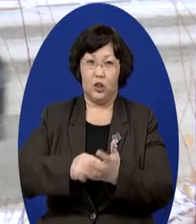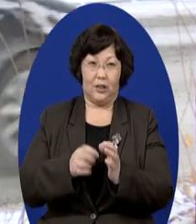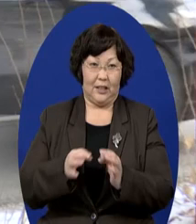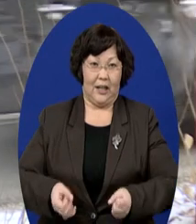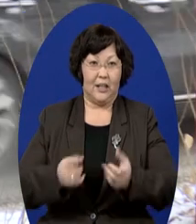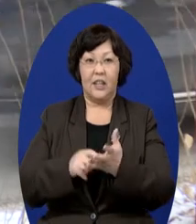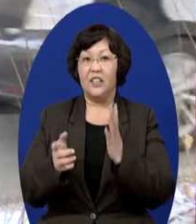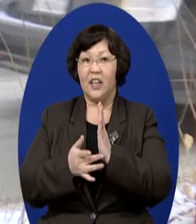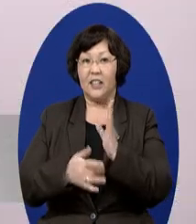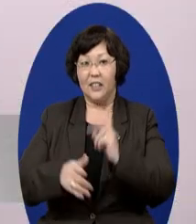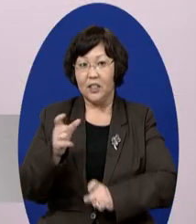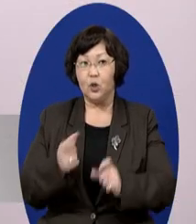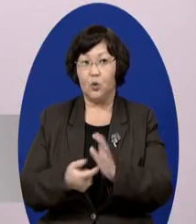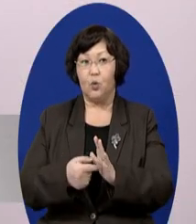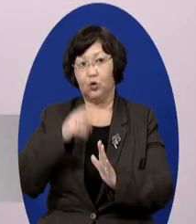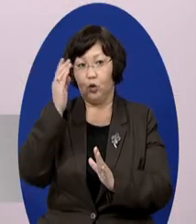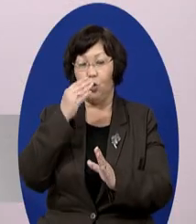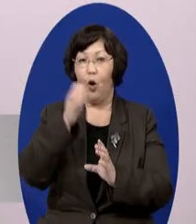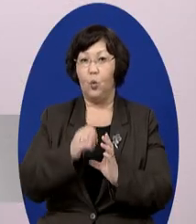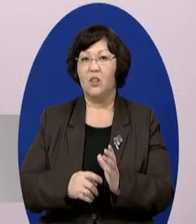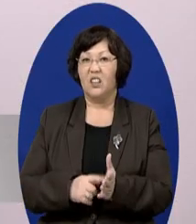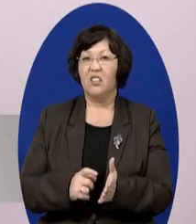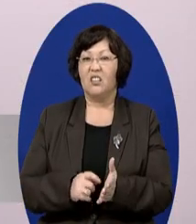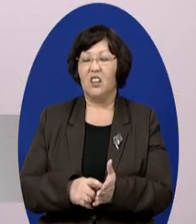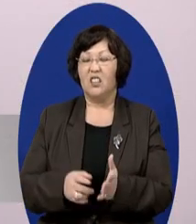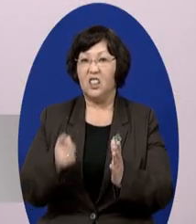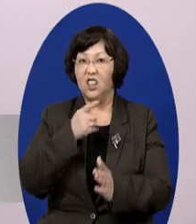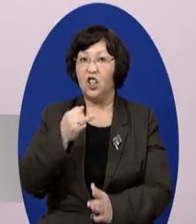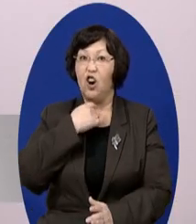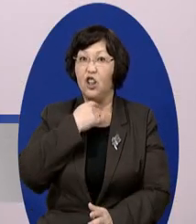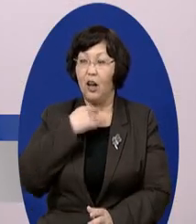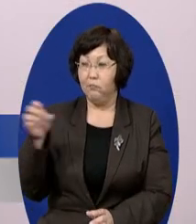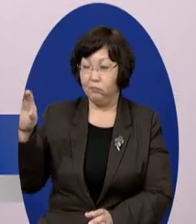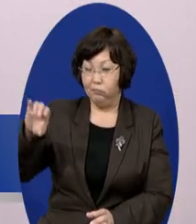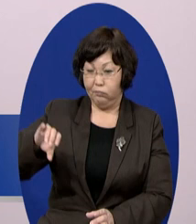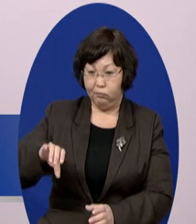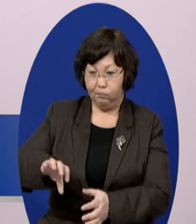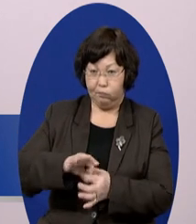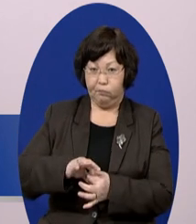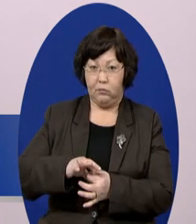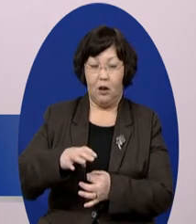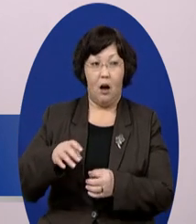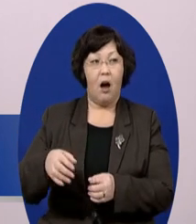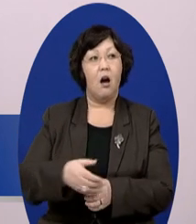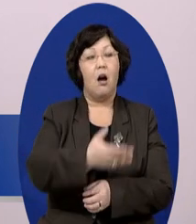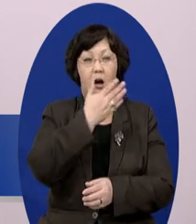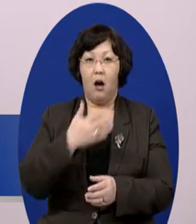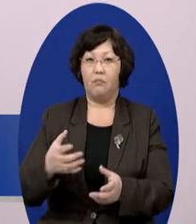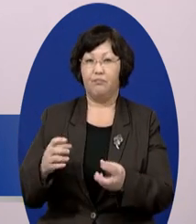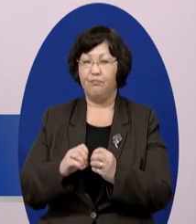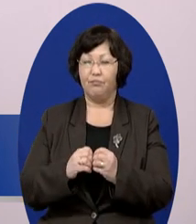засгийн үндсэл тодорхой тусгаж явах хэвээр. Энэ хийн хоолойгоор бид нэр утаанаасаа бүрэн залчих юм боломж бүрт юм байна. Айл өрхөө маш хямд